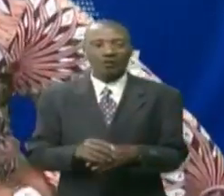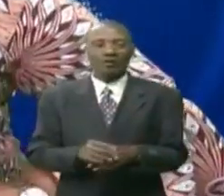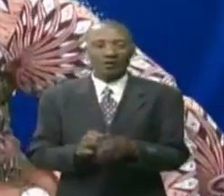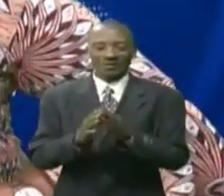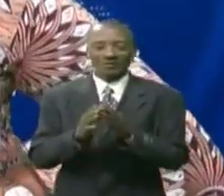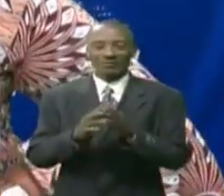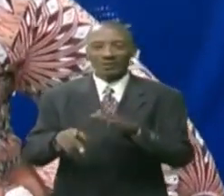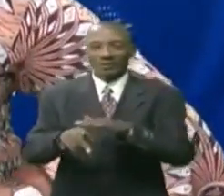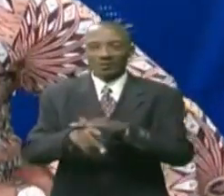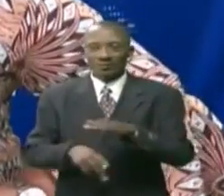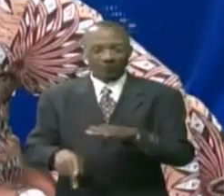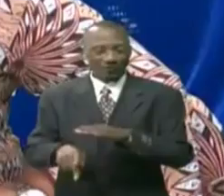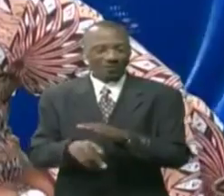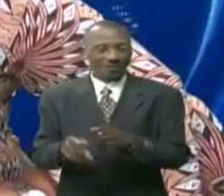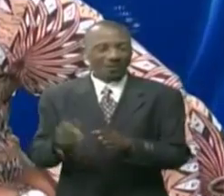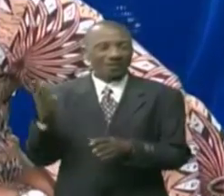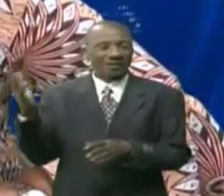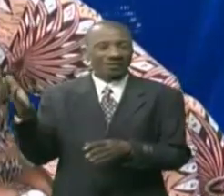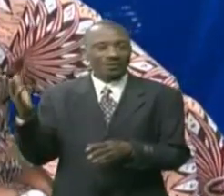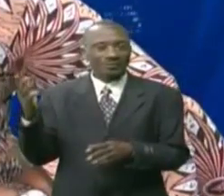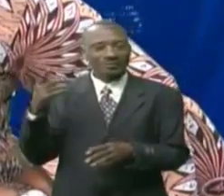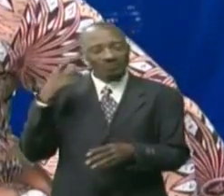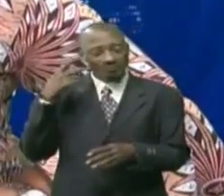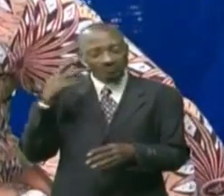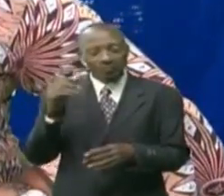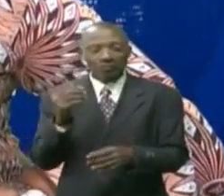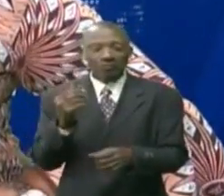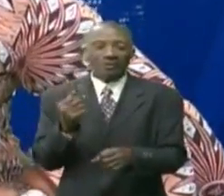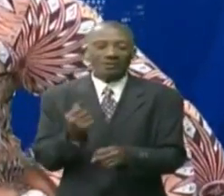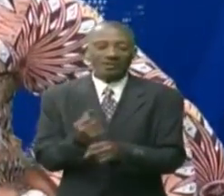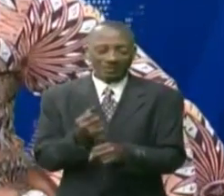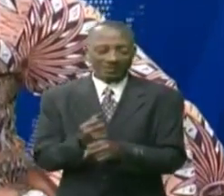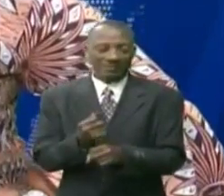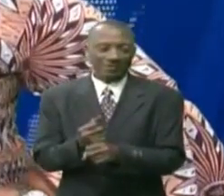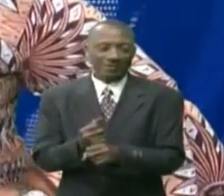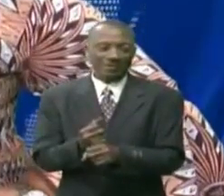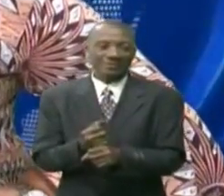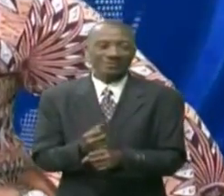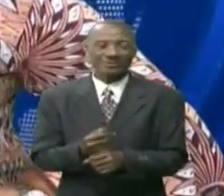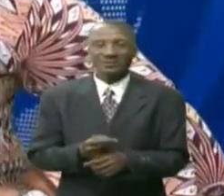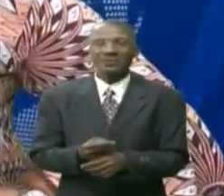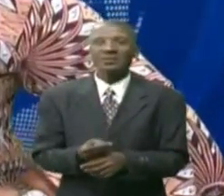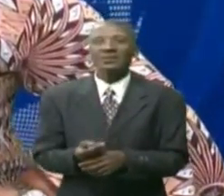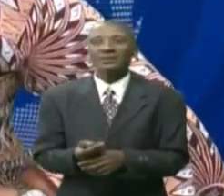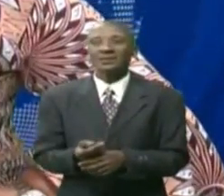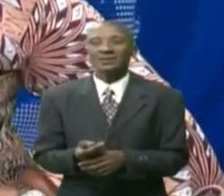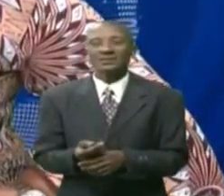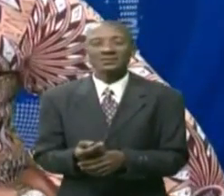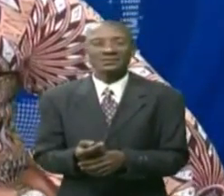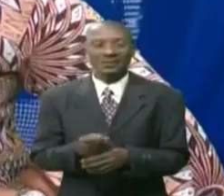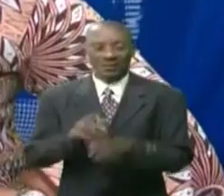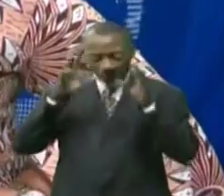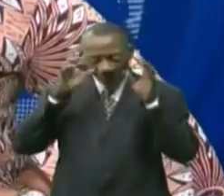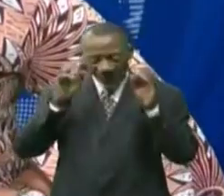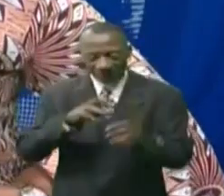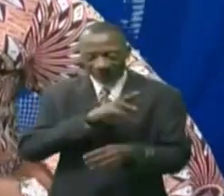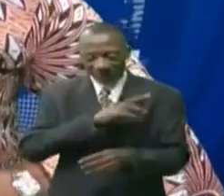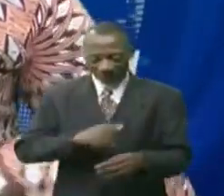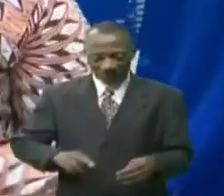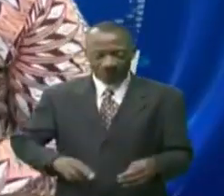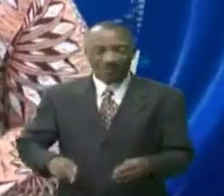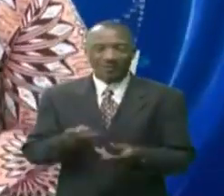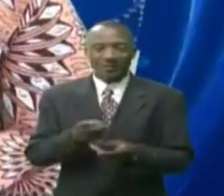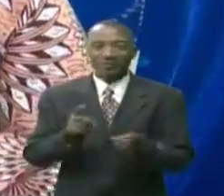sans oublier plusieurs bureaux, une infrastructure à la hauteur de cette province poumon économique de la République démocratique du Congo. Gaëtan